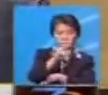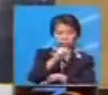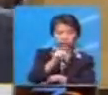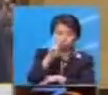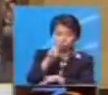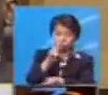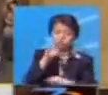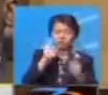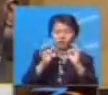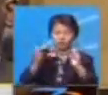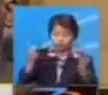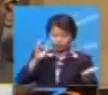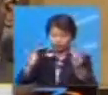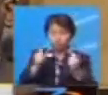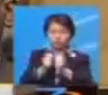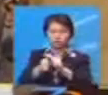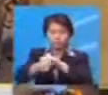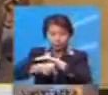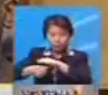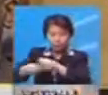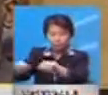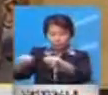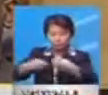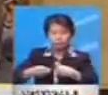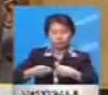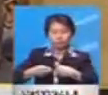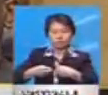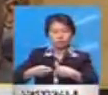kurang kalau dibanding dengan perlindungan yang diberi kepada